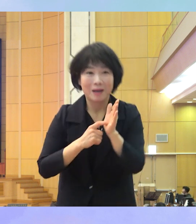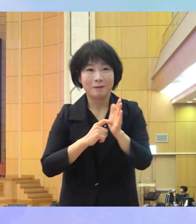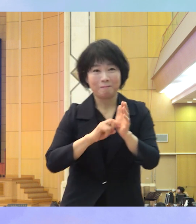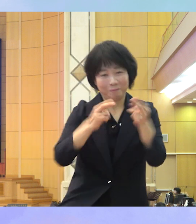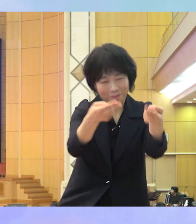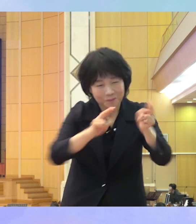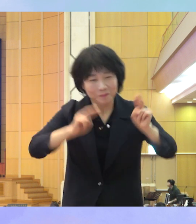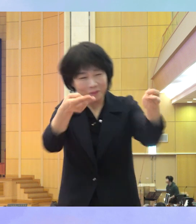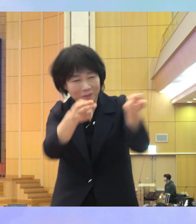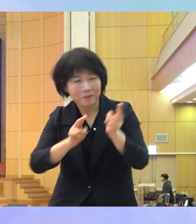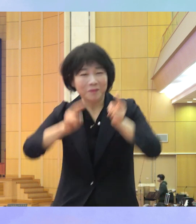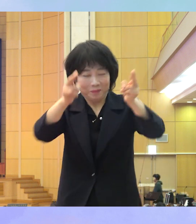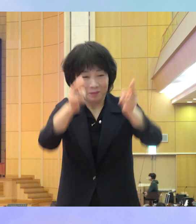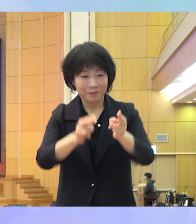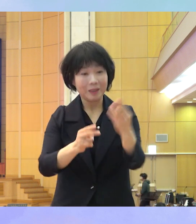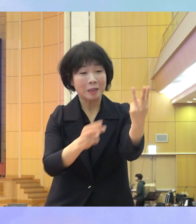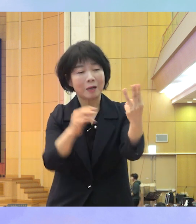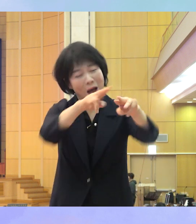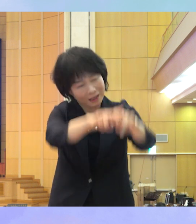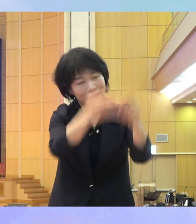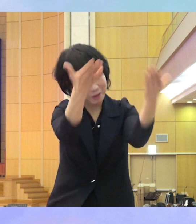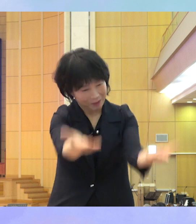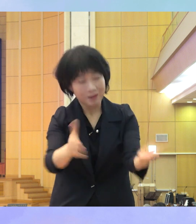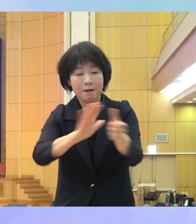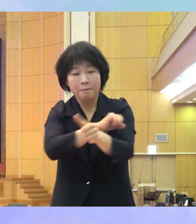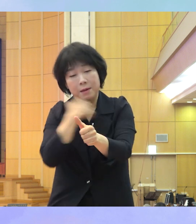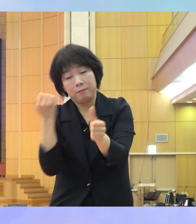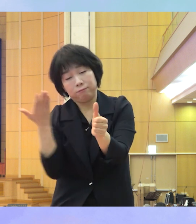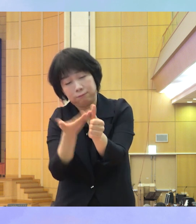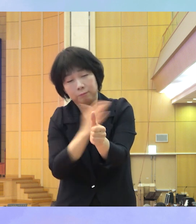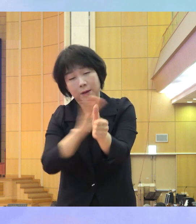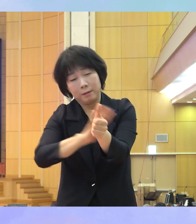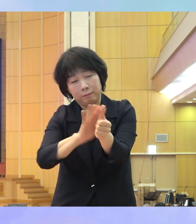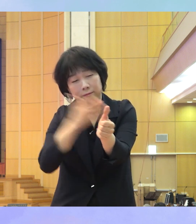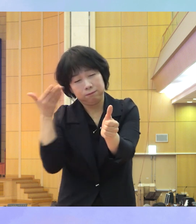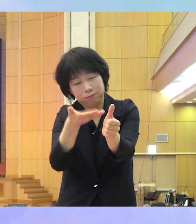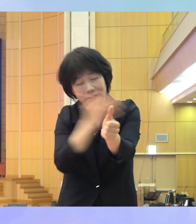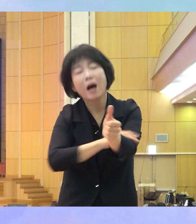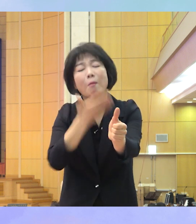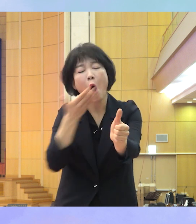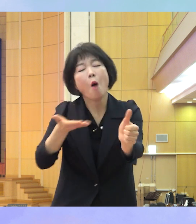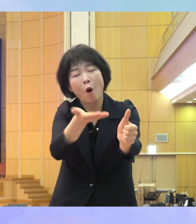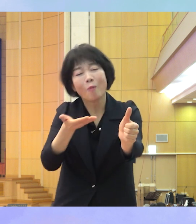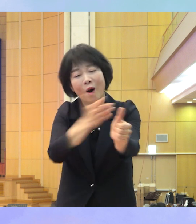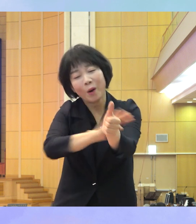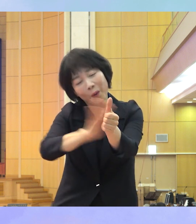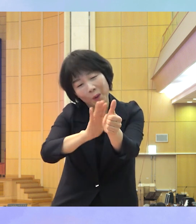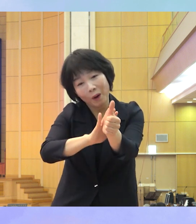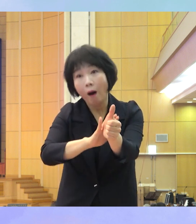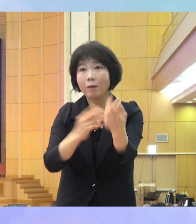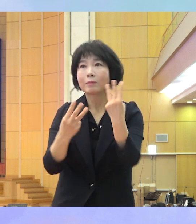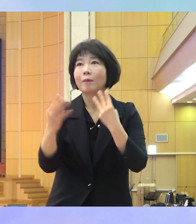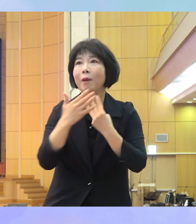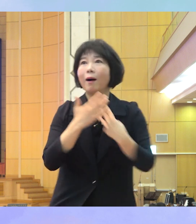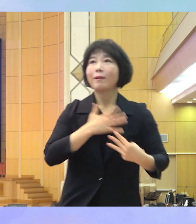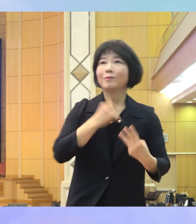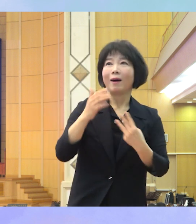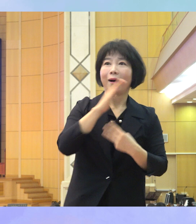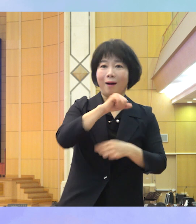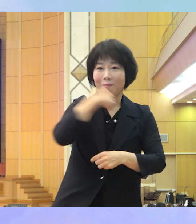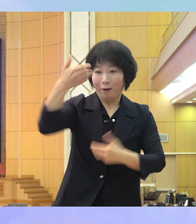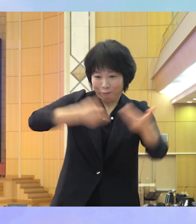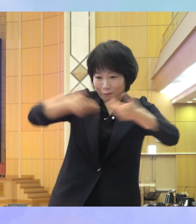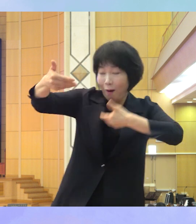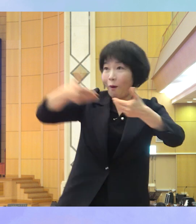그냥 상다리가 부러질 정도로 진수성찬을 차려서 대접을 했더니 맛있게